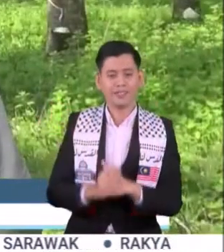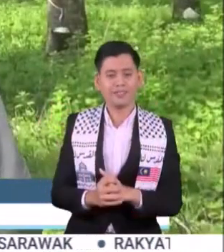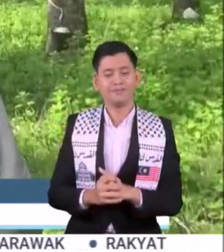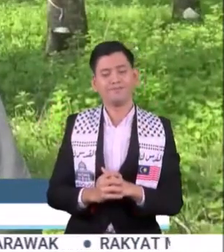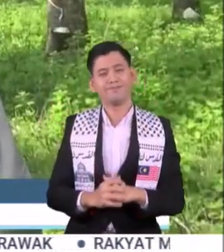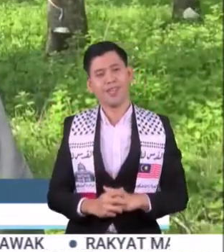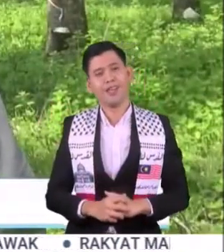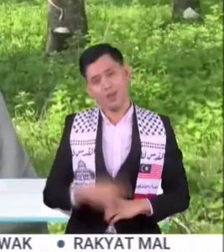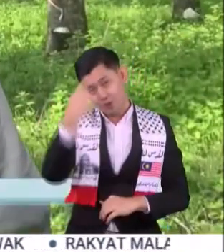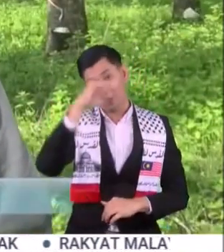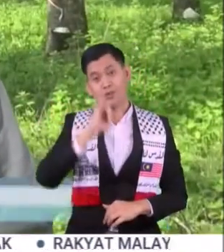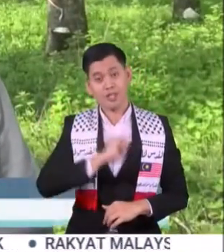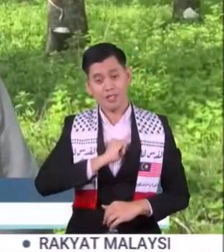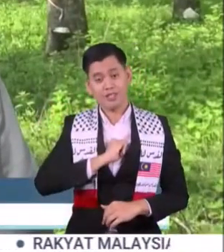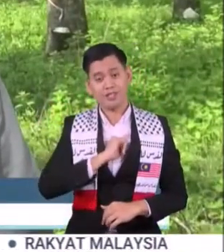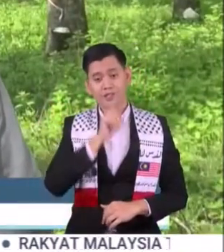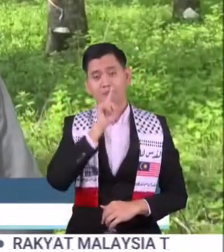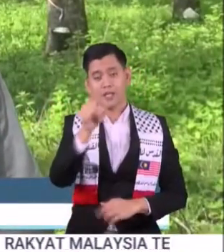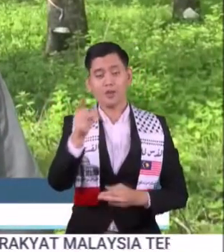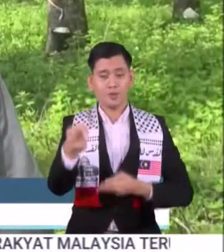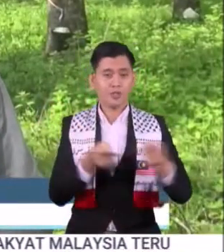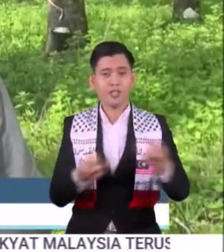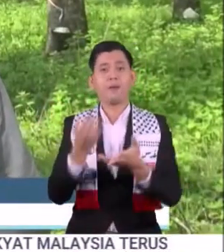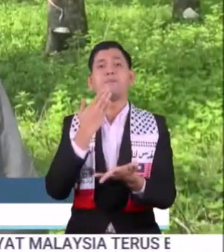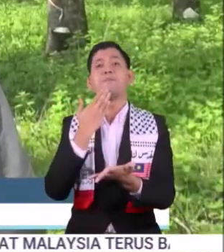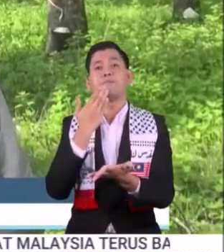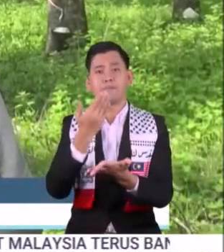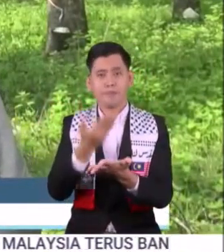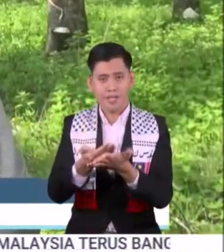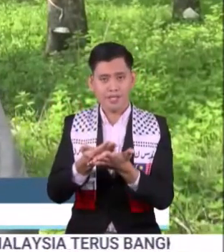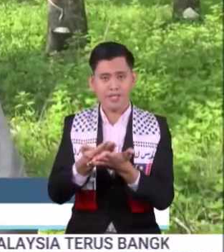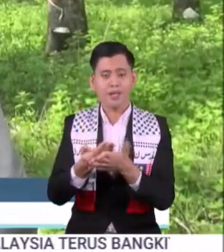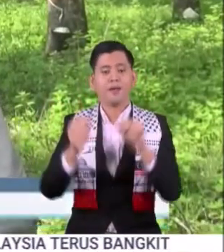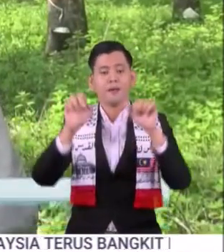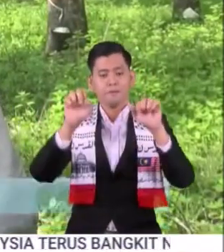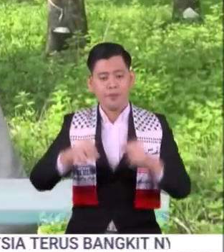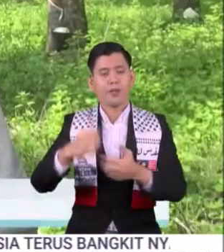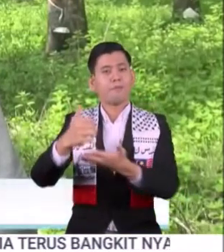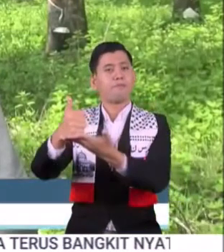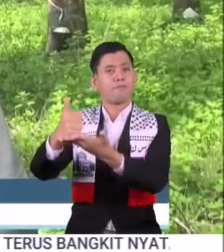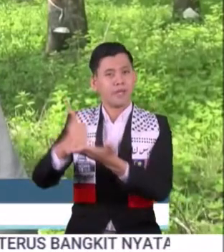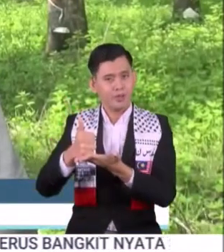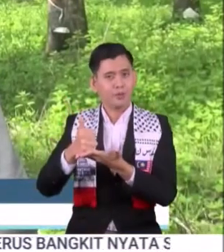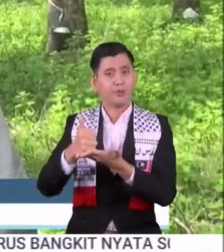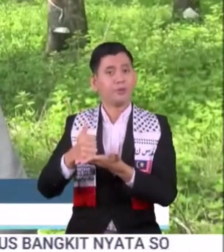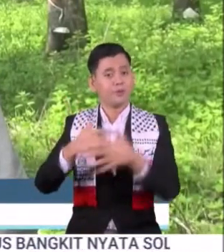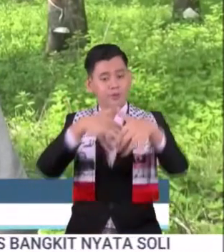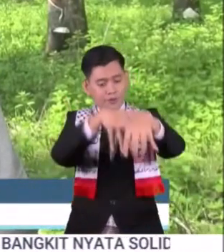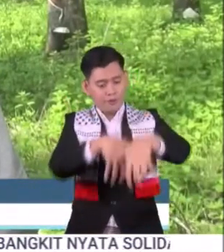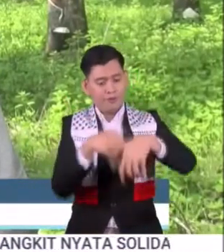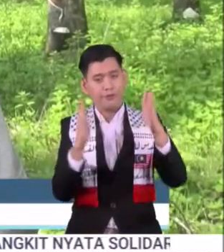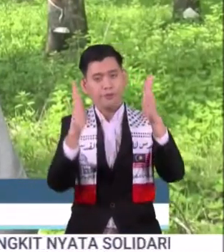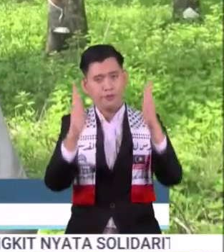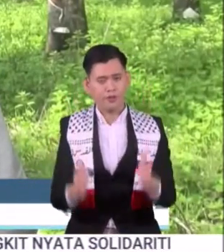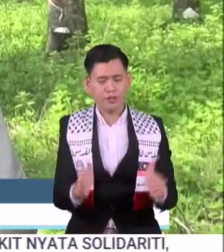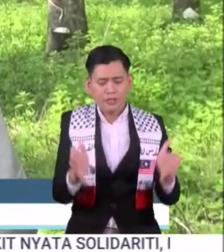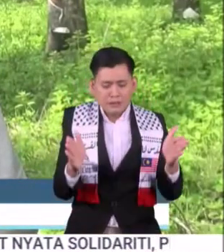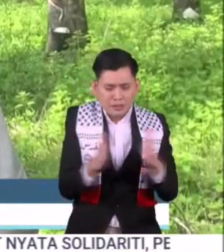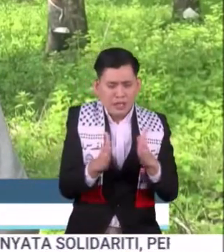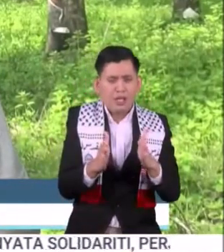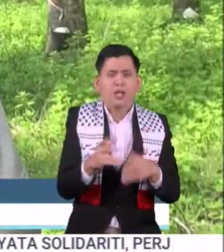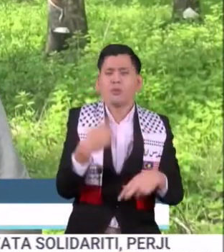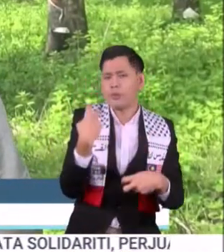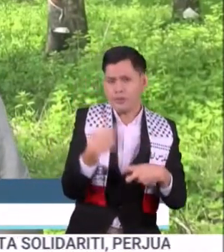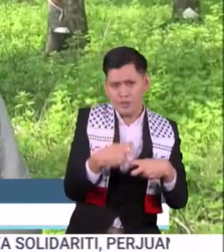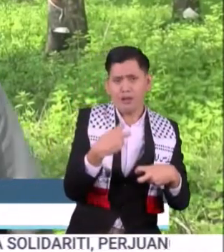sikit saya satu us yang sangik dapatant pkebun kecil yang selama ini sangat